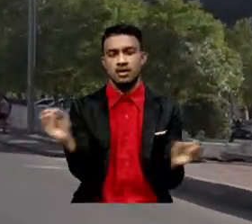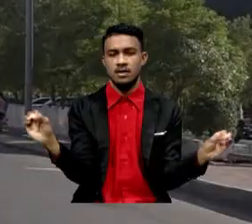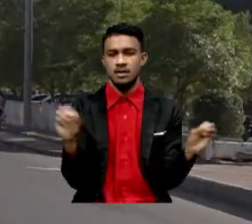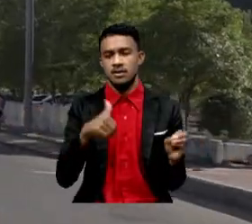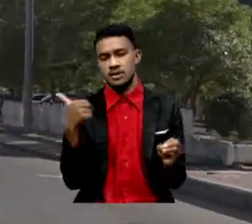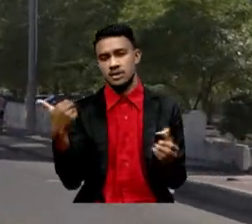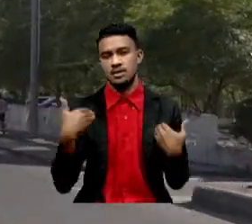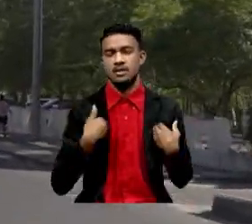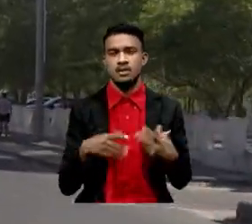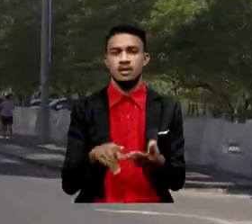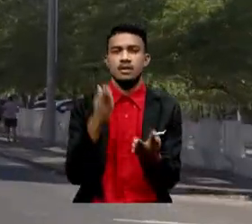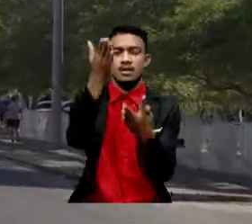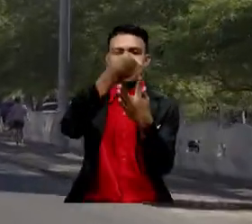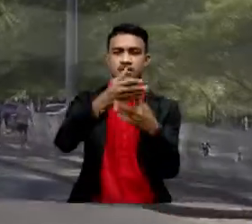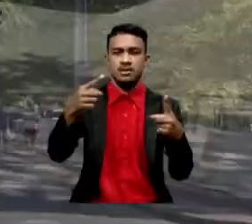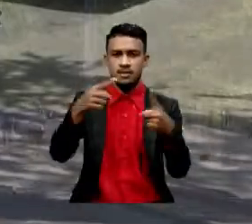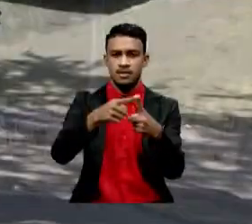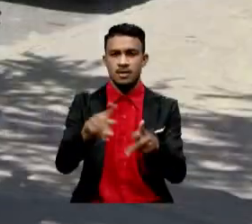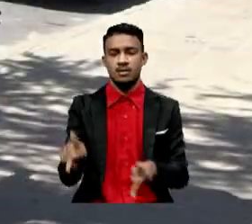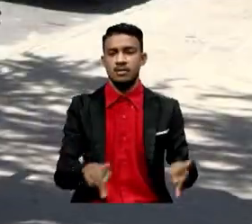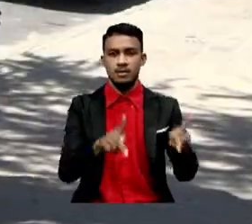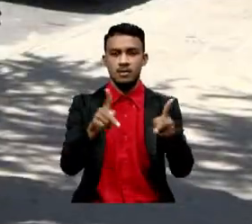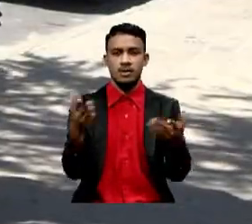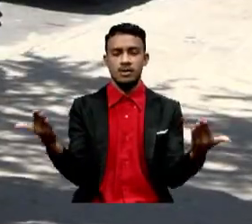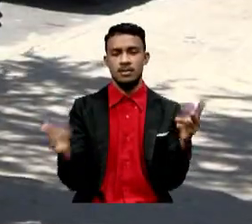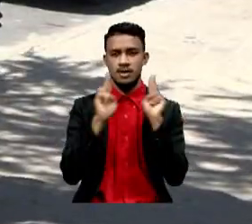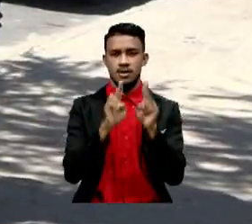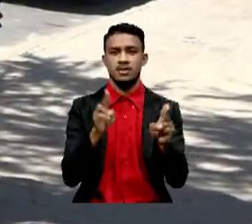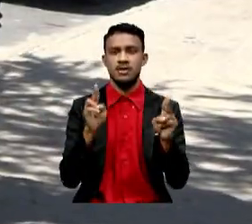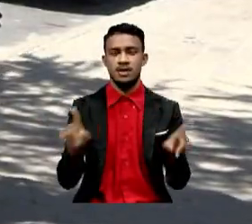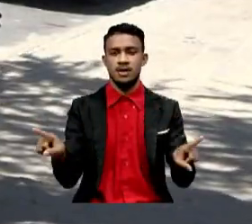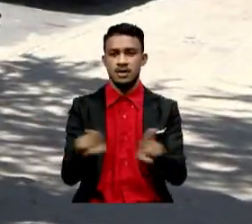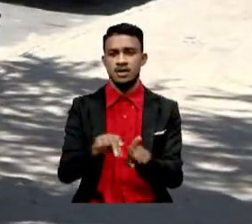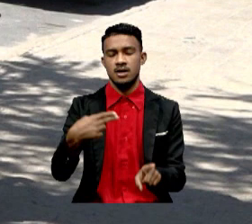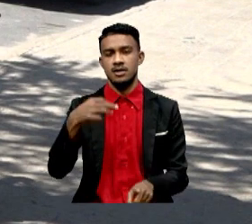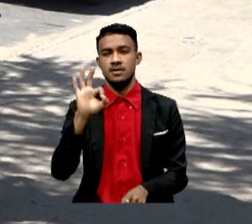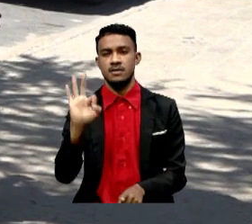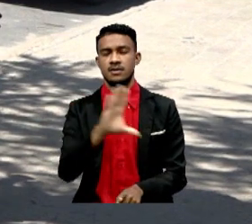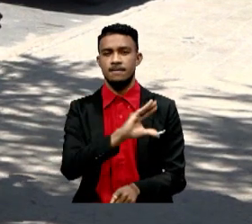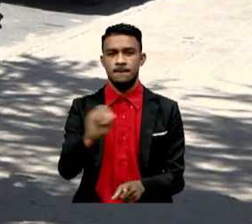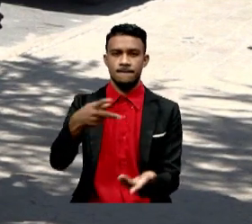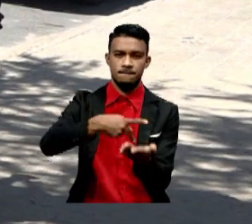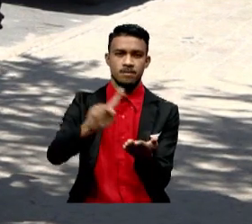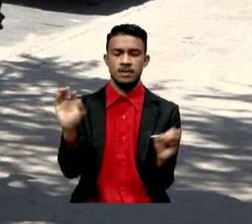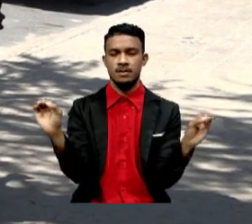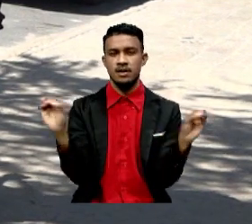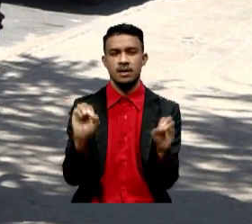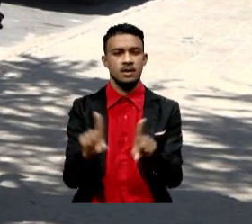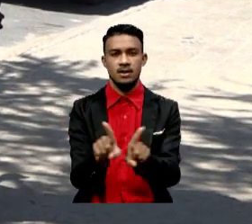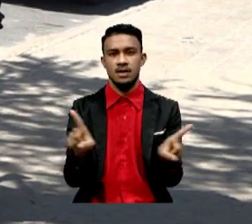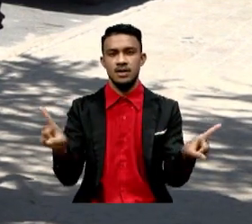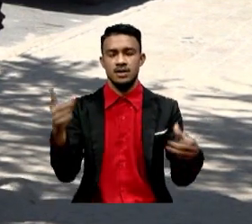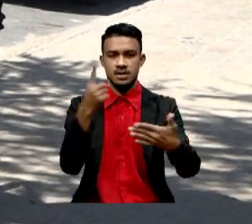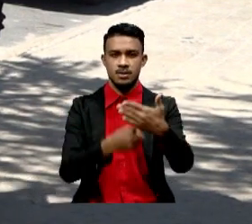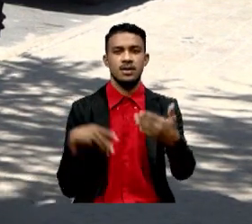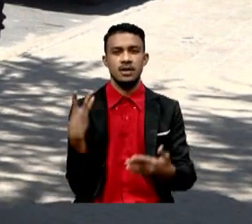ne, atu acesso ba fasilidade publiko nebe urgente, hanesan toilet, mos gratuita. Lahanesan saida mak